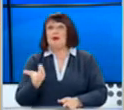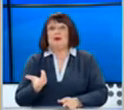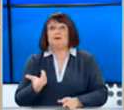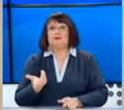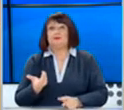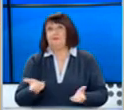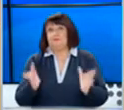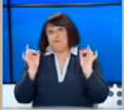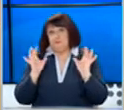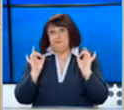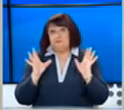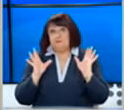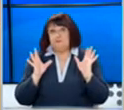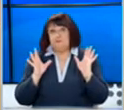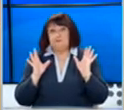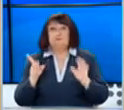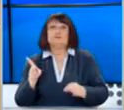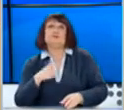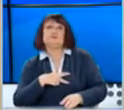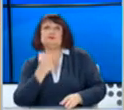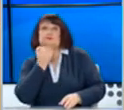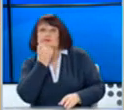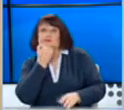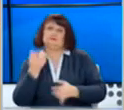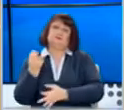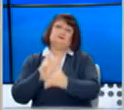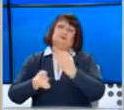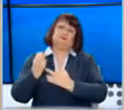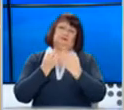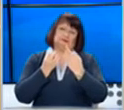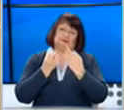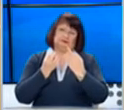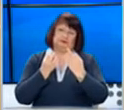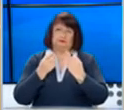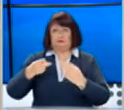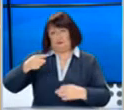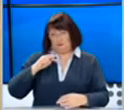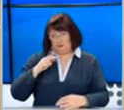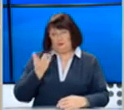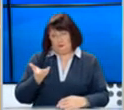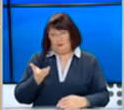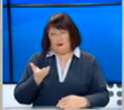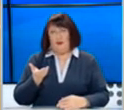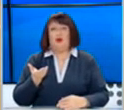το κάνουμε καθόλου, ή δεν το κάνουμε σωστά. Θα ήθελα να ακούσω την απάντησή σας